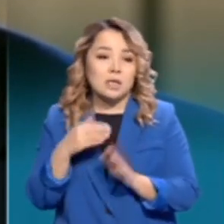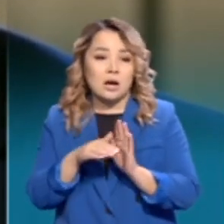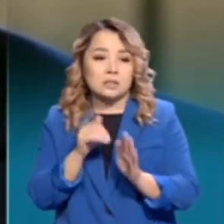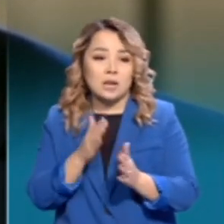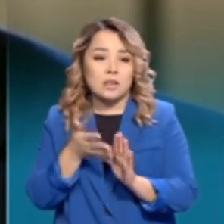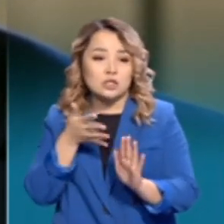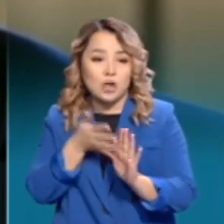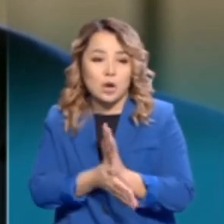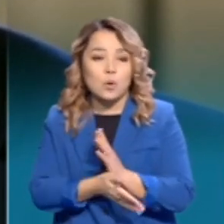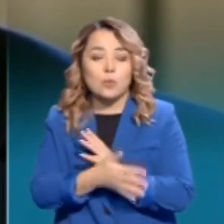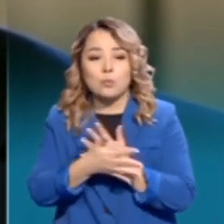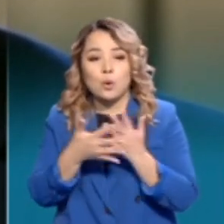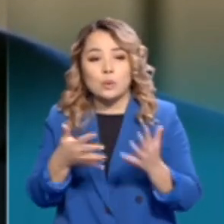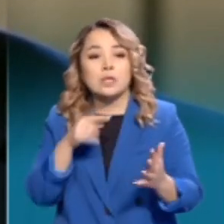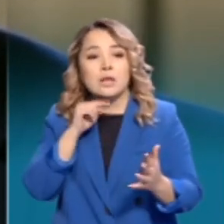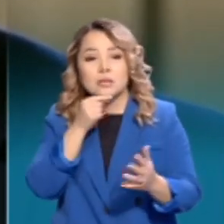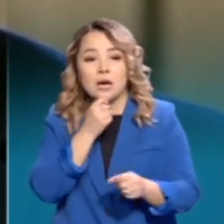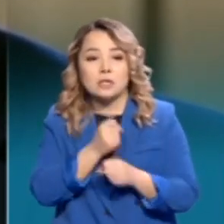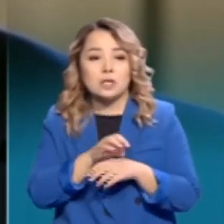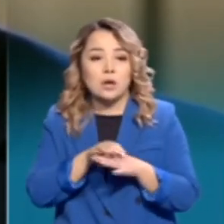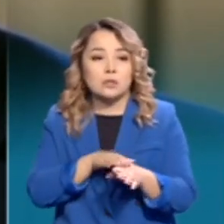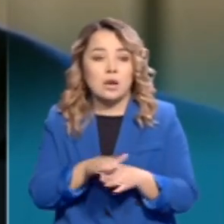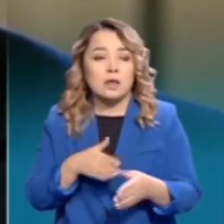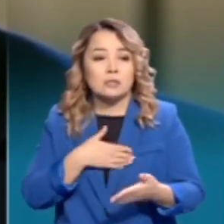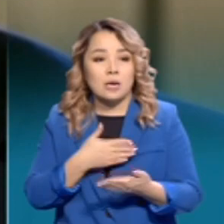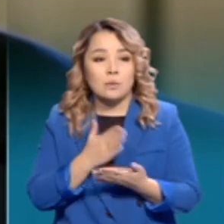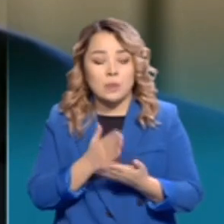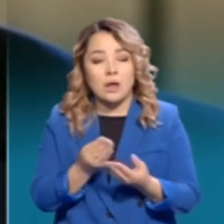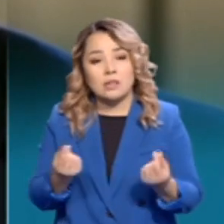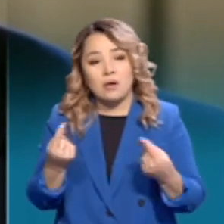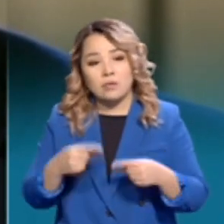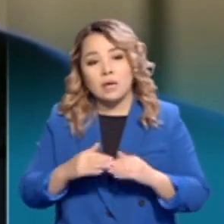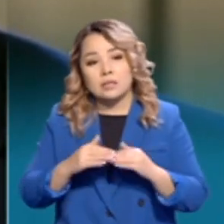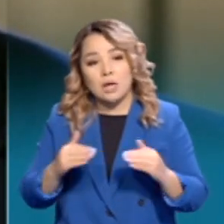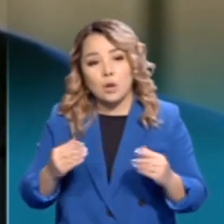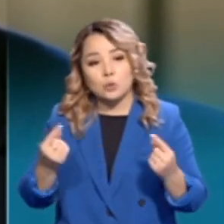жұмсауға әрі көбірек үнемдеуге ынталандыруы керек. Нәтижесінде инфляция деңгейі төмендеуі тиіс.